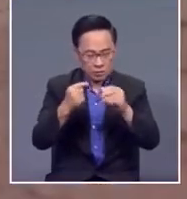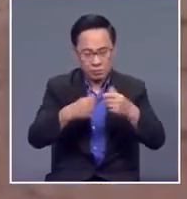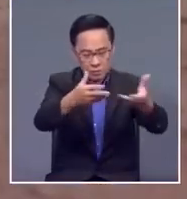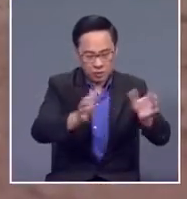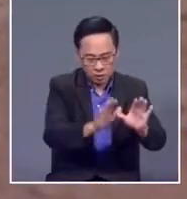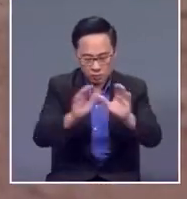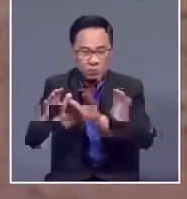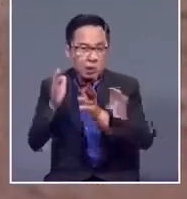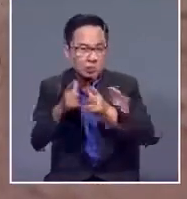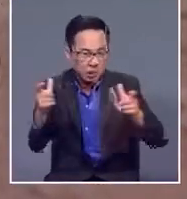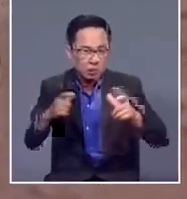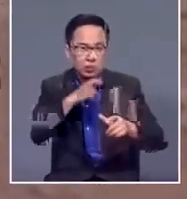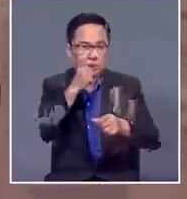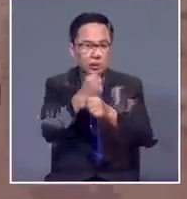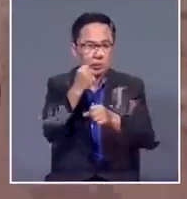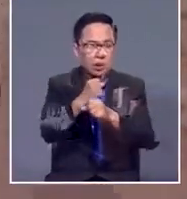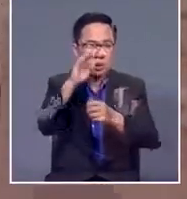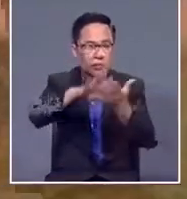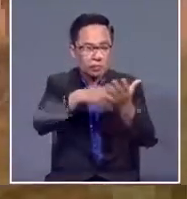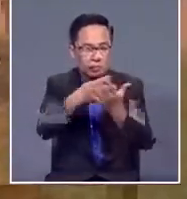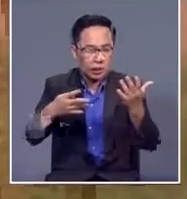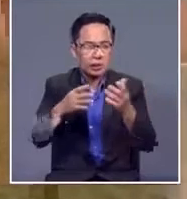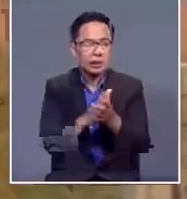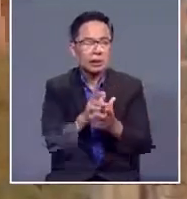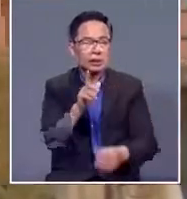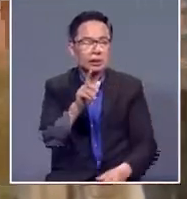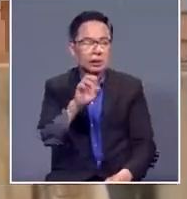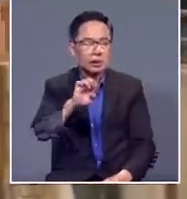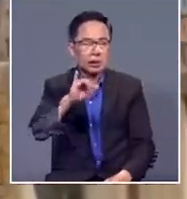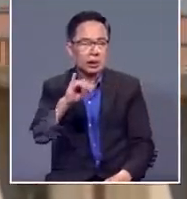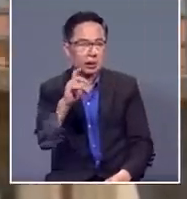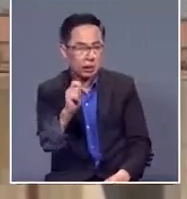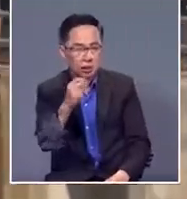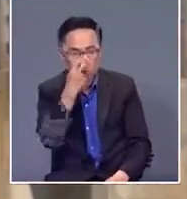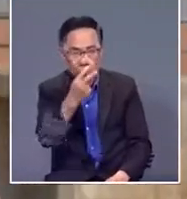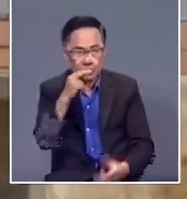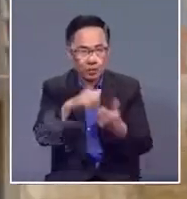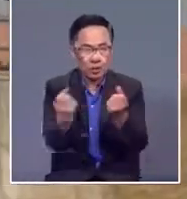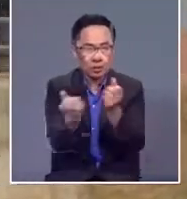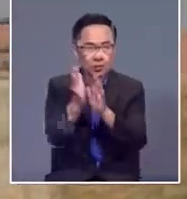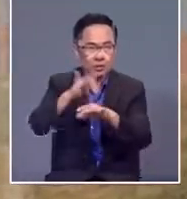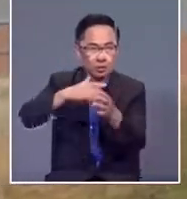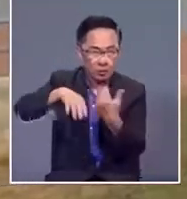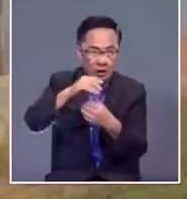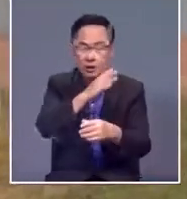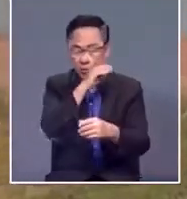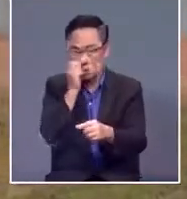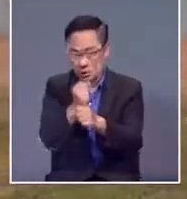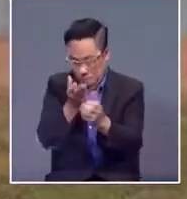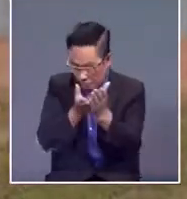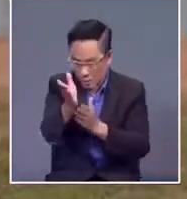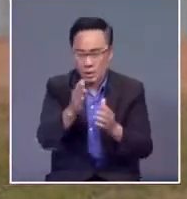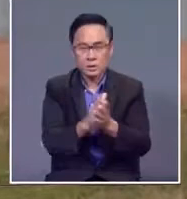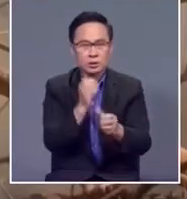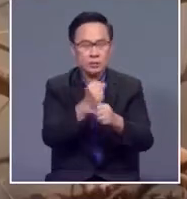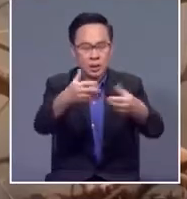การก็อยู่ระหว่างการจัดทำ EIA นะครับหรือผลกระทบต่อสิ่งแวดล้อมนะครับก็ทางจังหวัดก็จะเสนอทาง